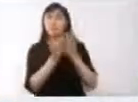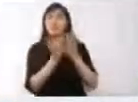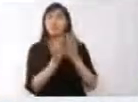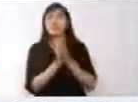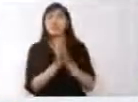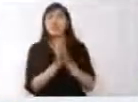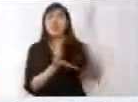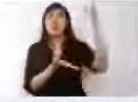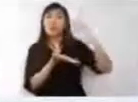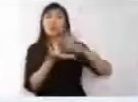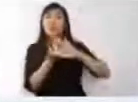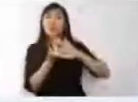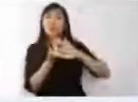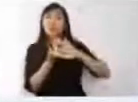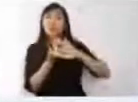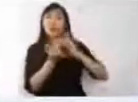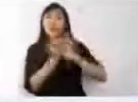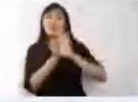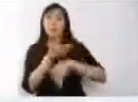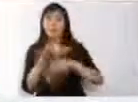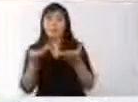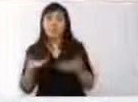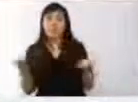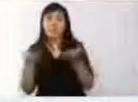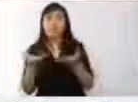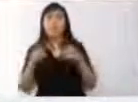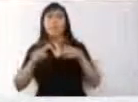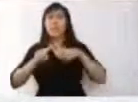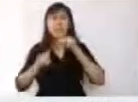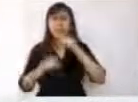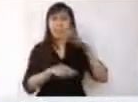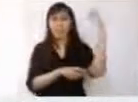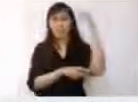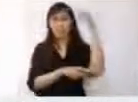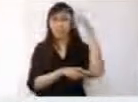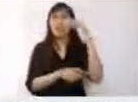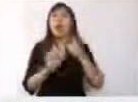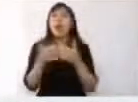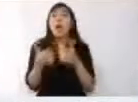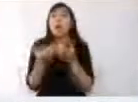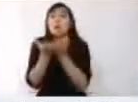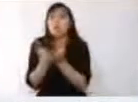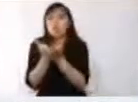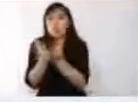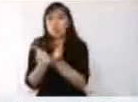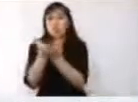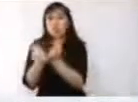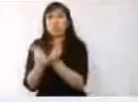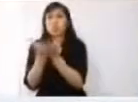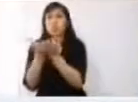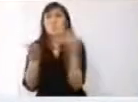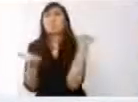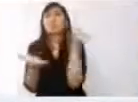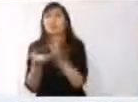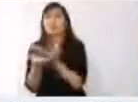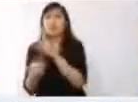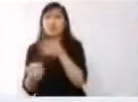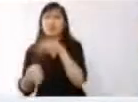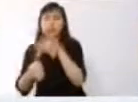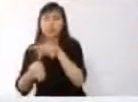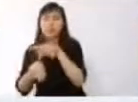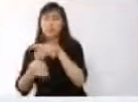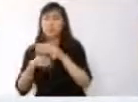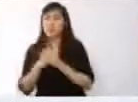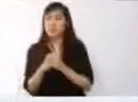Pacific. Kaya po hindi na po natin inaasahan na magkakaroon ng ganitong kamasib na repatriation in the future dahil po ang ating